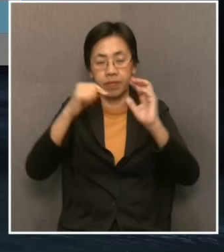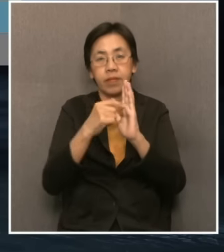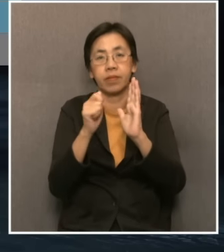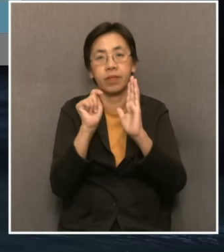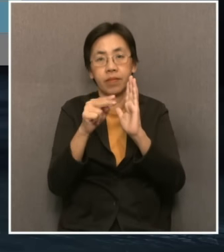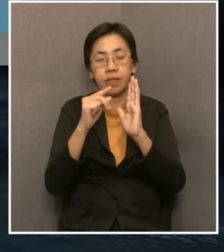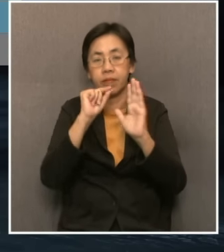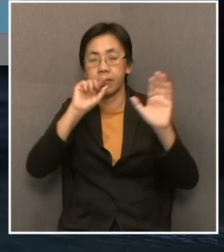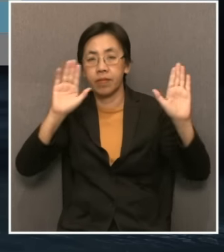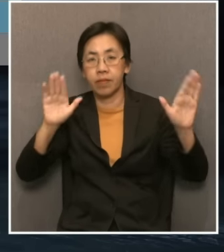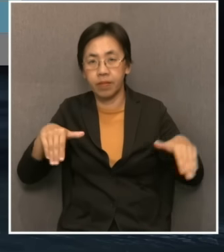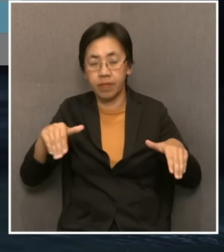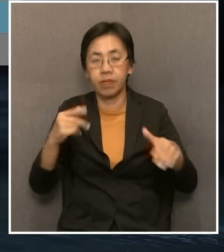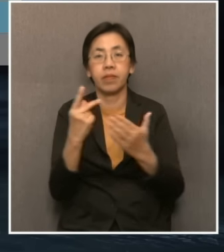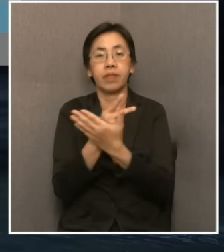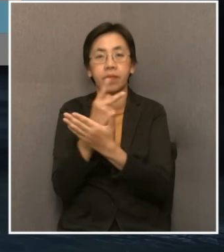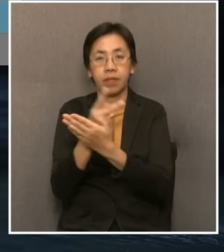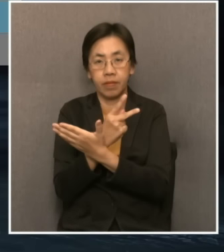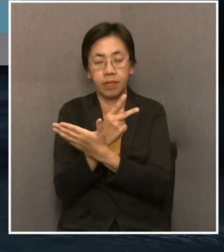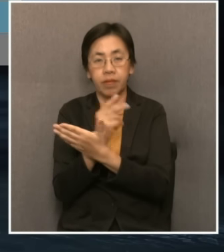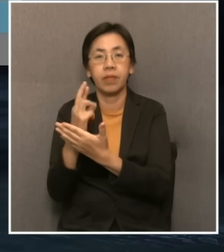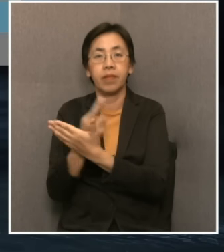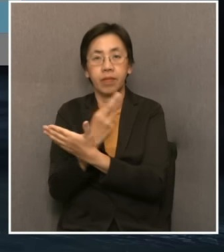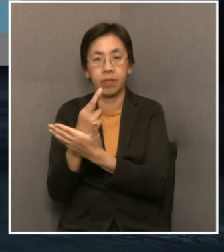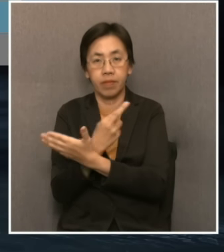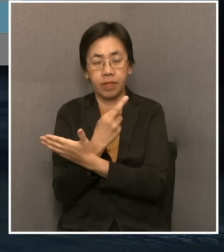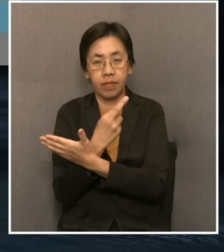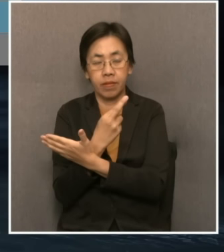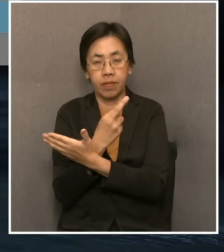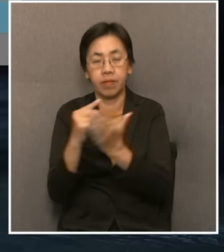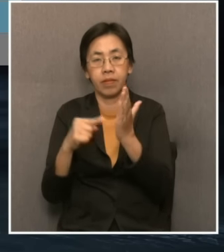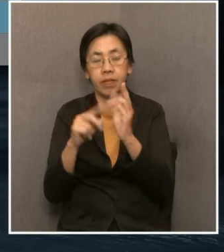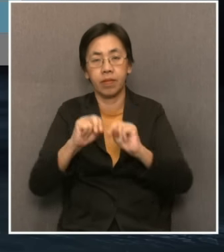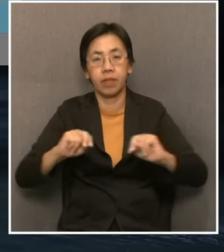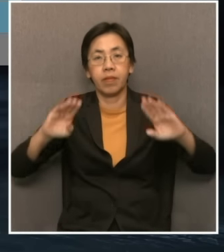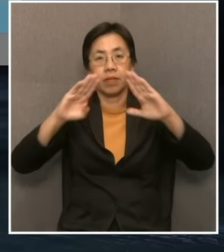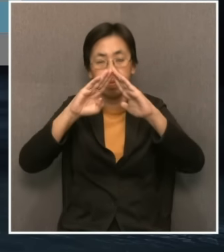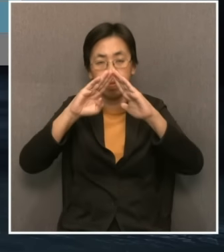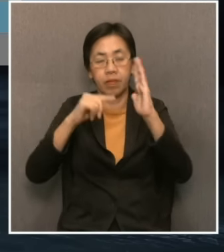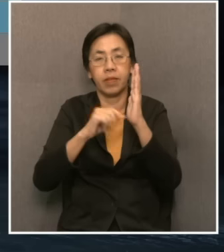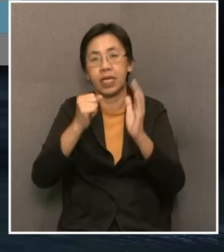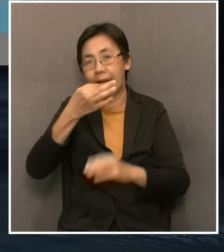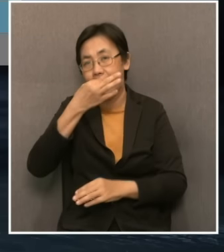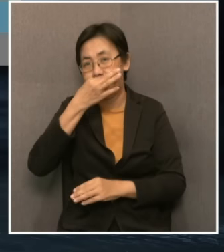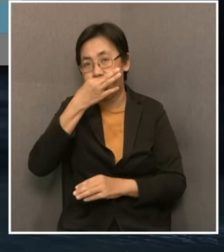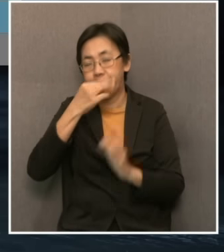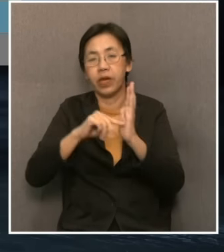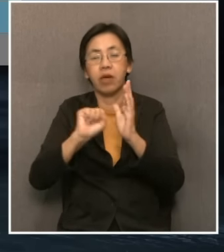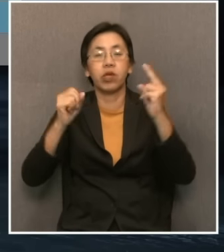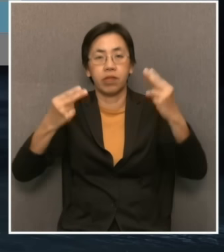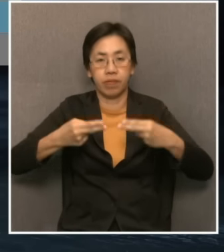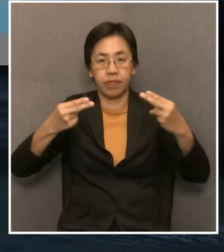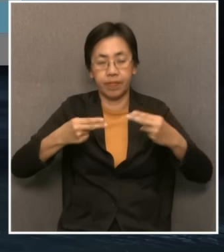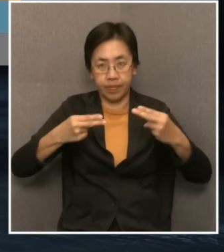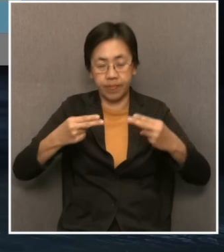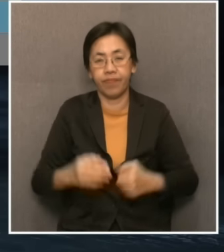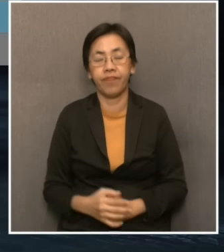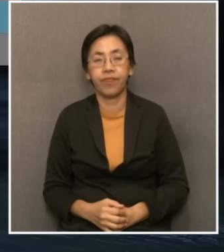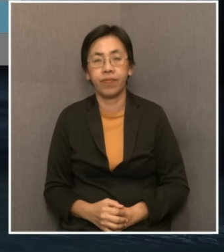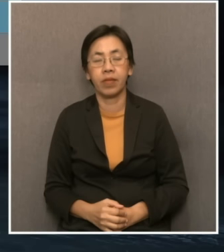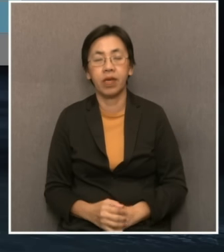ชัยนาทกาญจนบุรีราชบุรีนครปฐมสมุทรสาครและสมุทรสงครามเช่นเดียวกับ